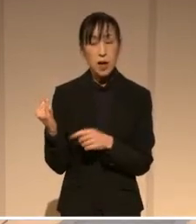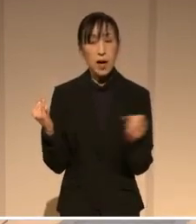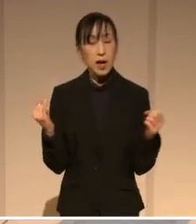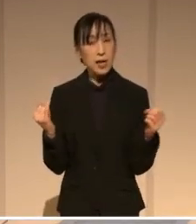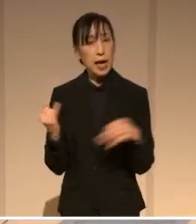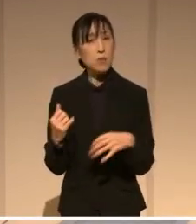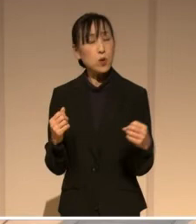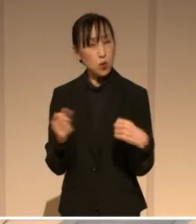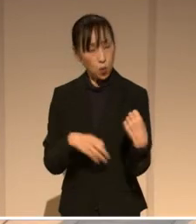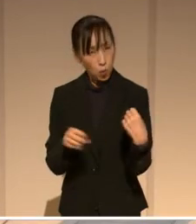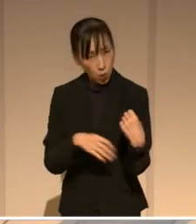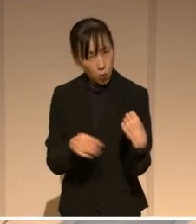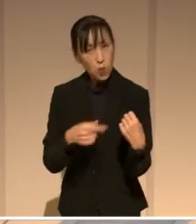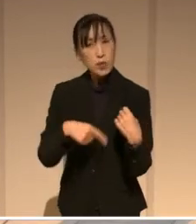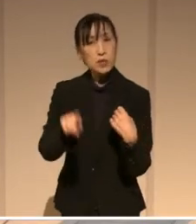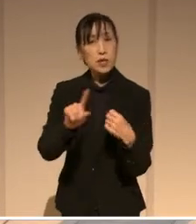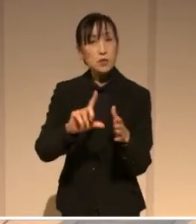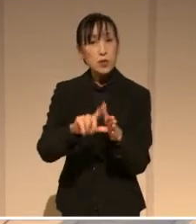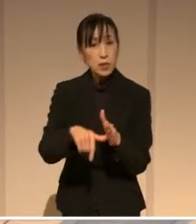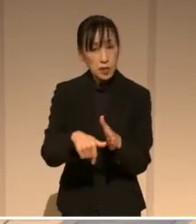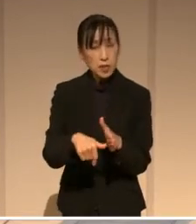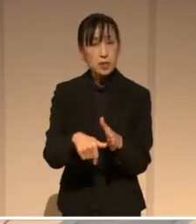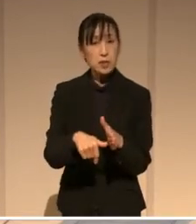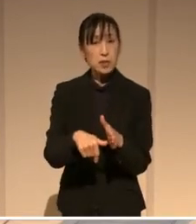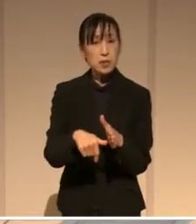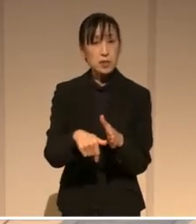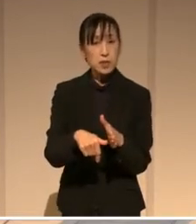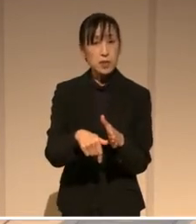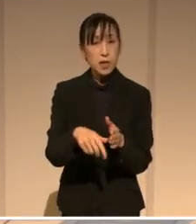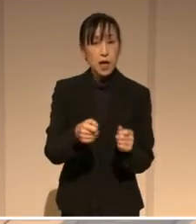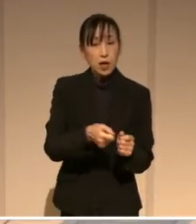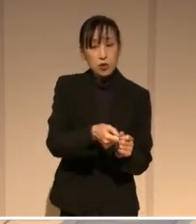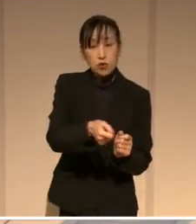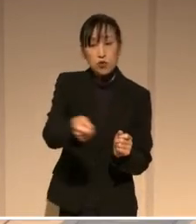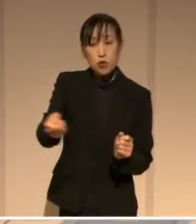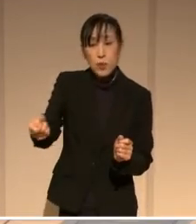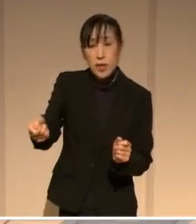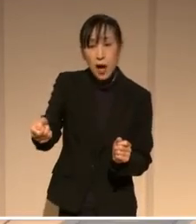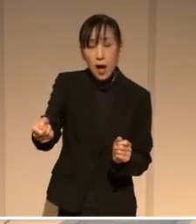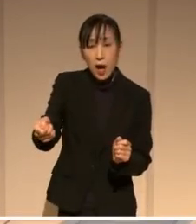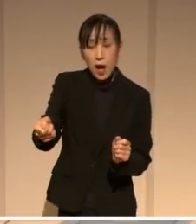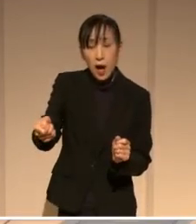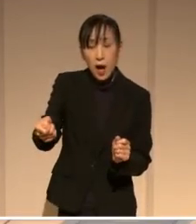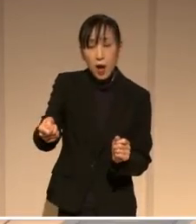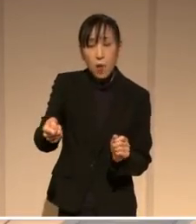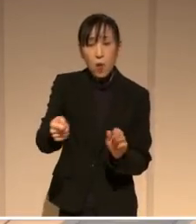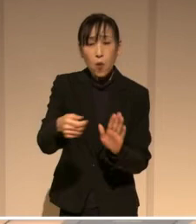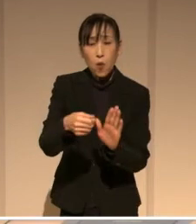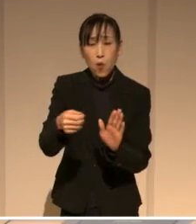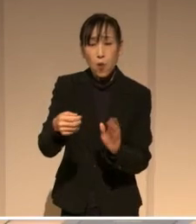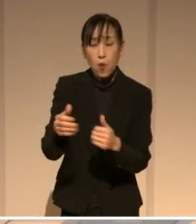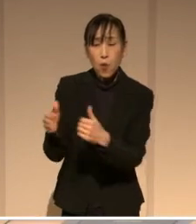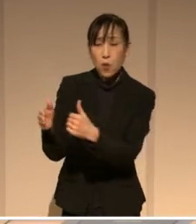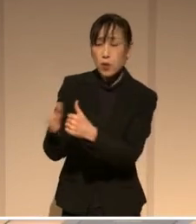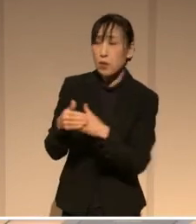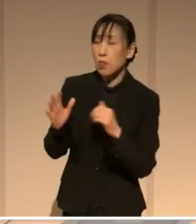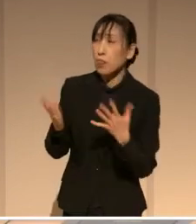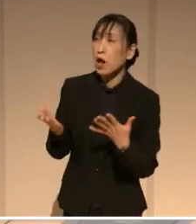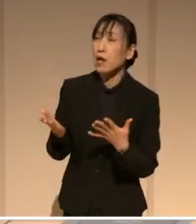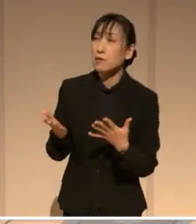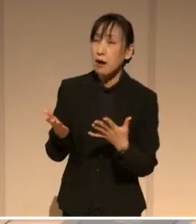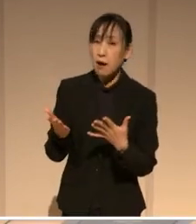あの中もあの扉開けてくれなかったみたいな話をしてたりするんですけど